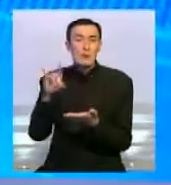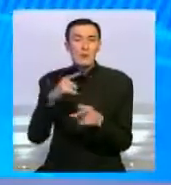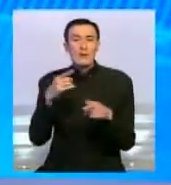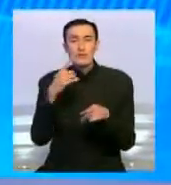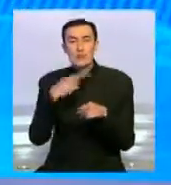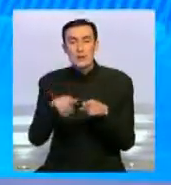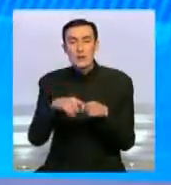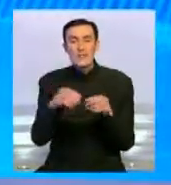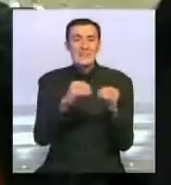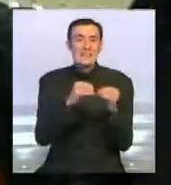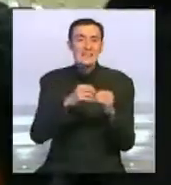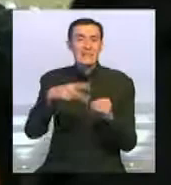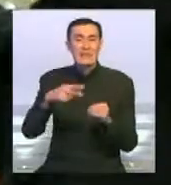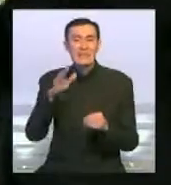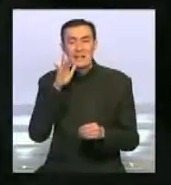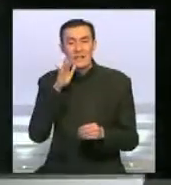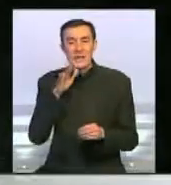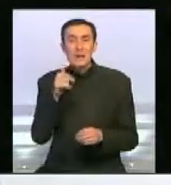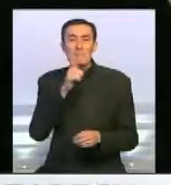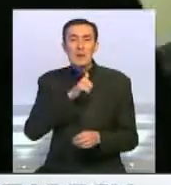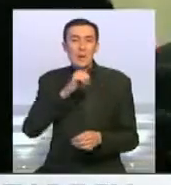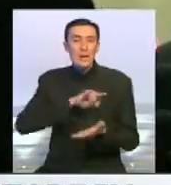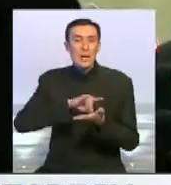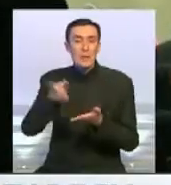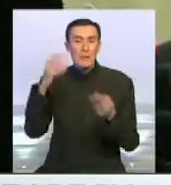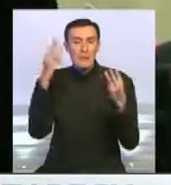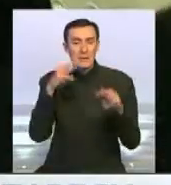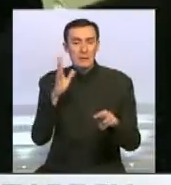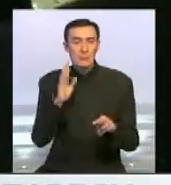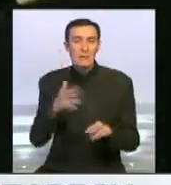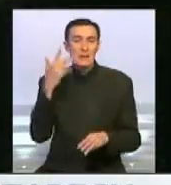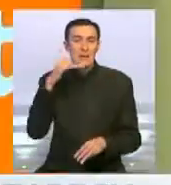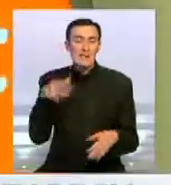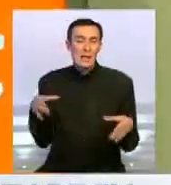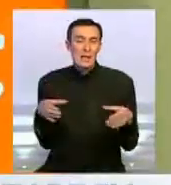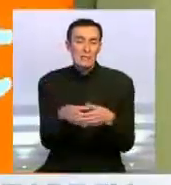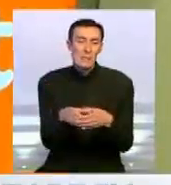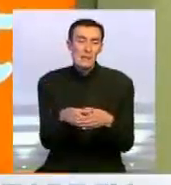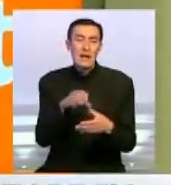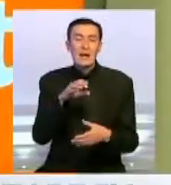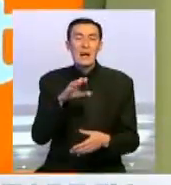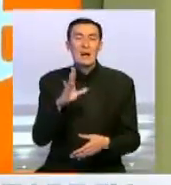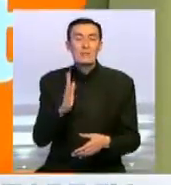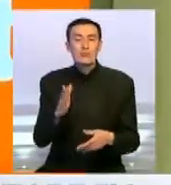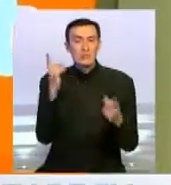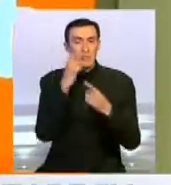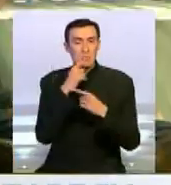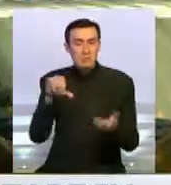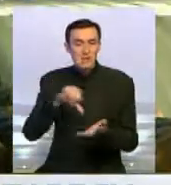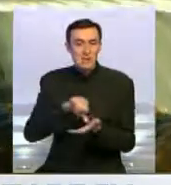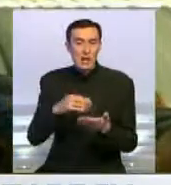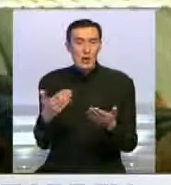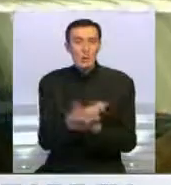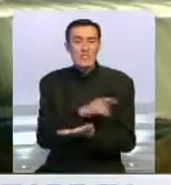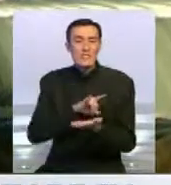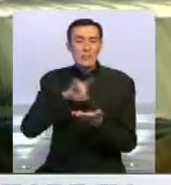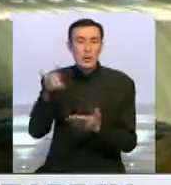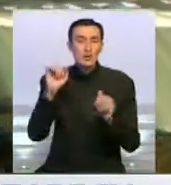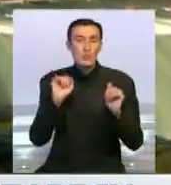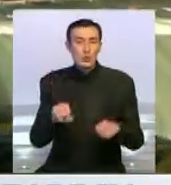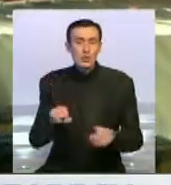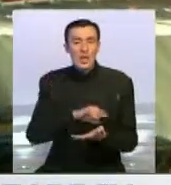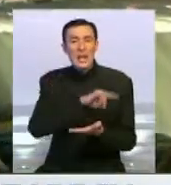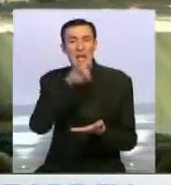ближайшие 10-20 лет. Пилотную модель будет разрабатывать американская компания Wright Electric. Как сообщают ее представители, новый авиалайнер